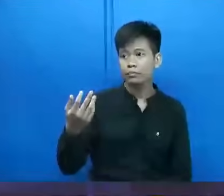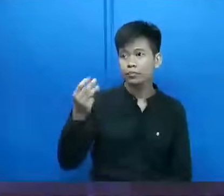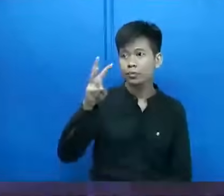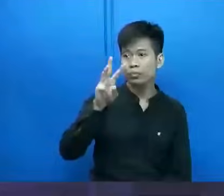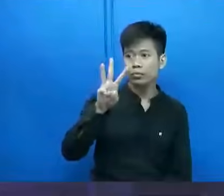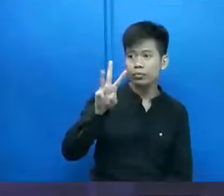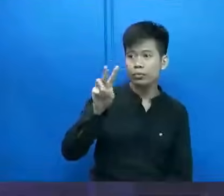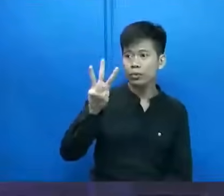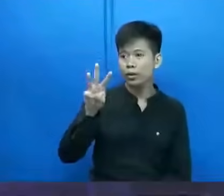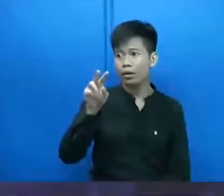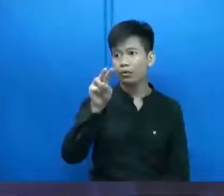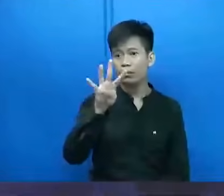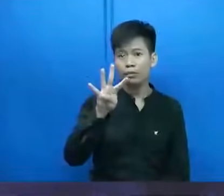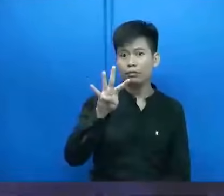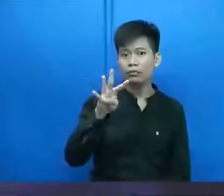23, 24.